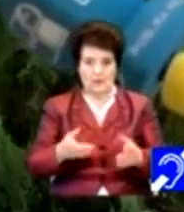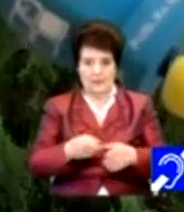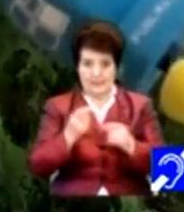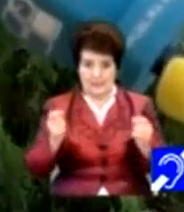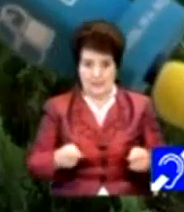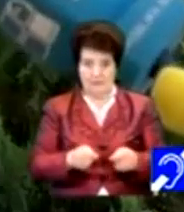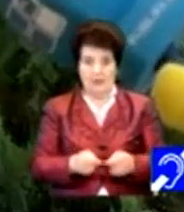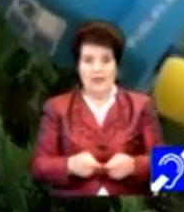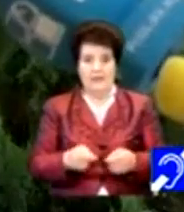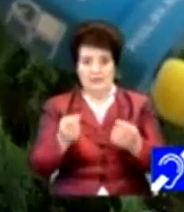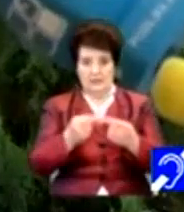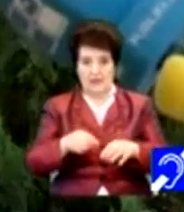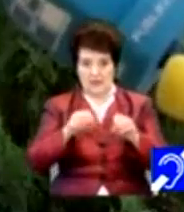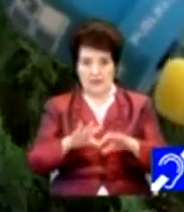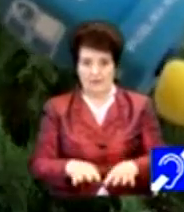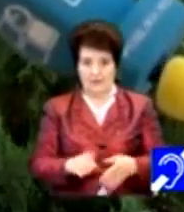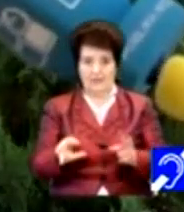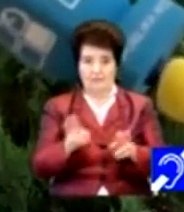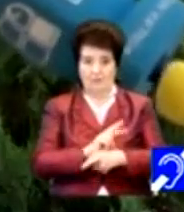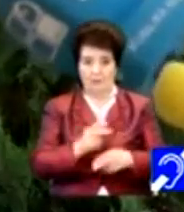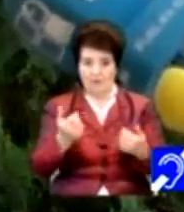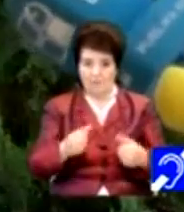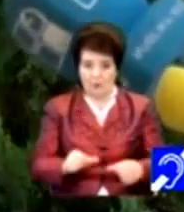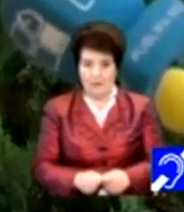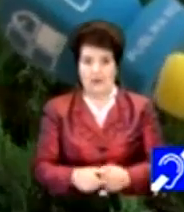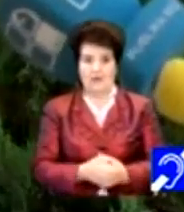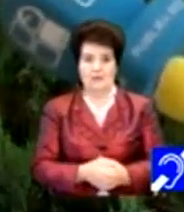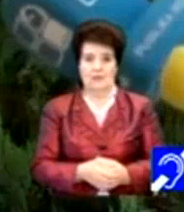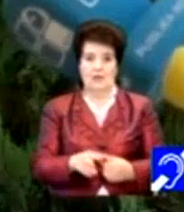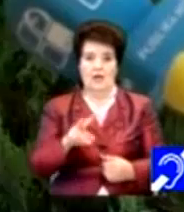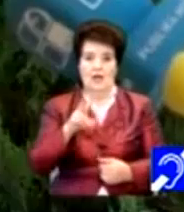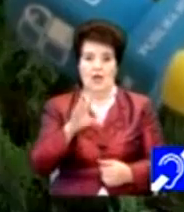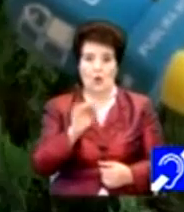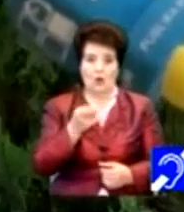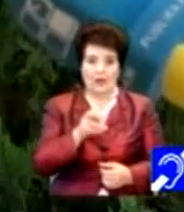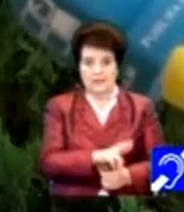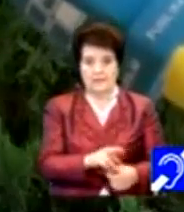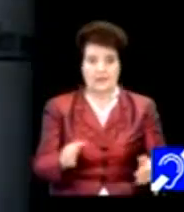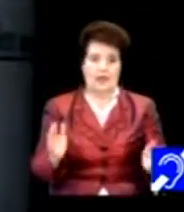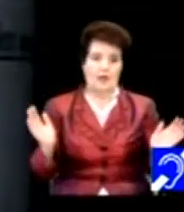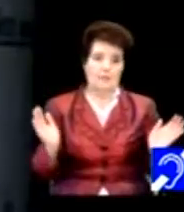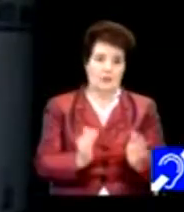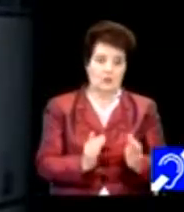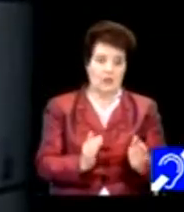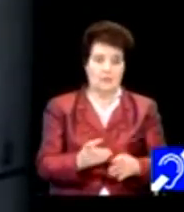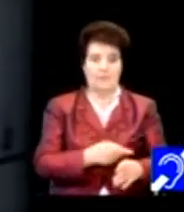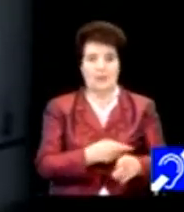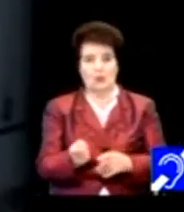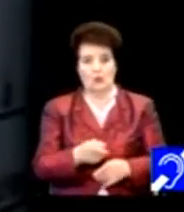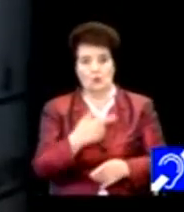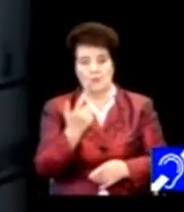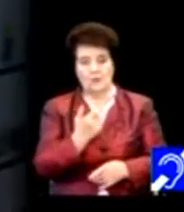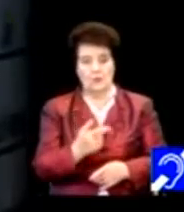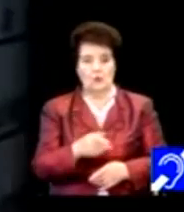să clarificăm, să schimbăm formate, să schimbăm locația, să micșorăm metrajul, cum a propus